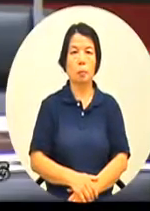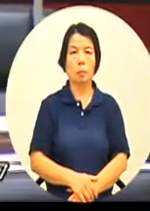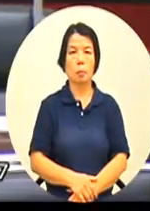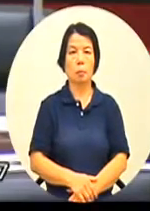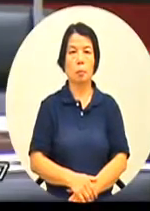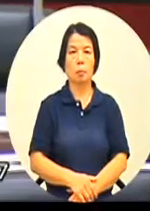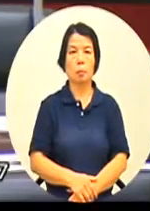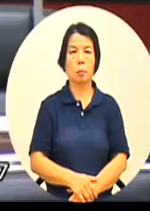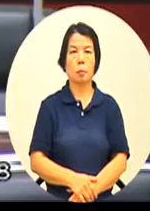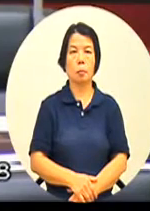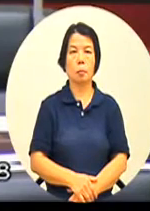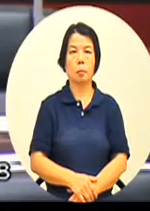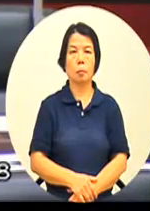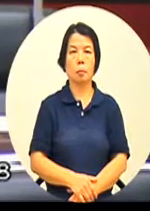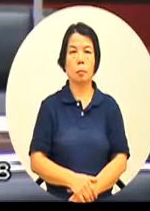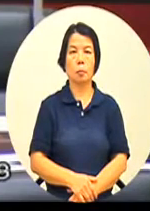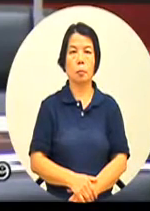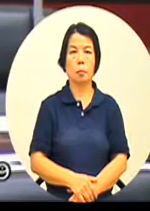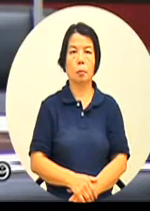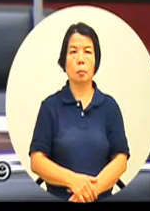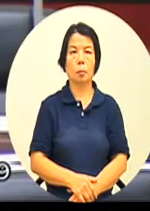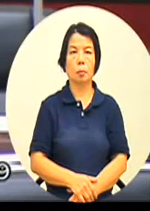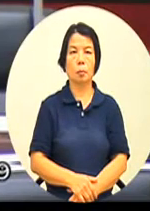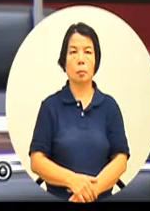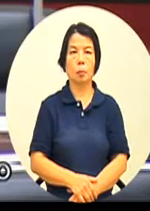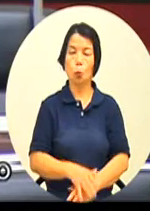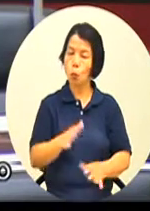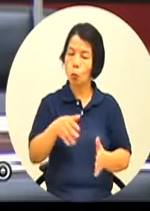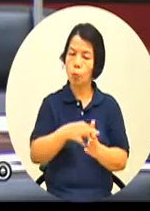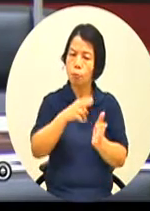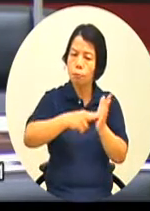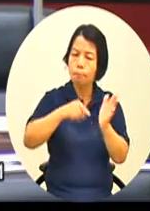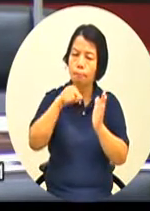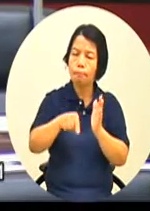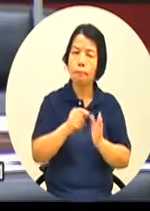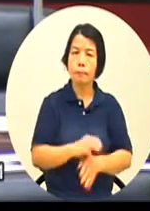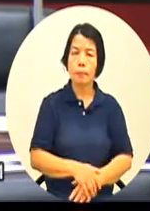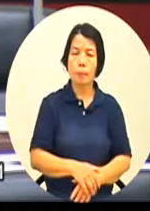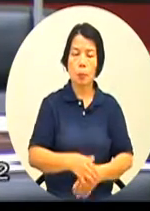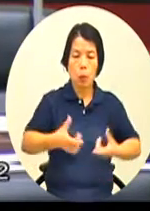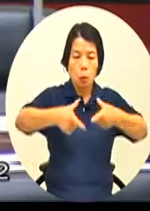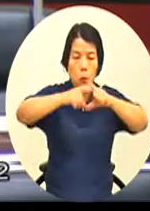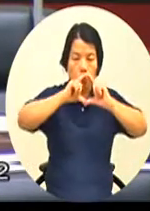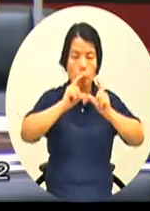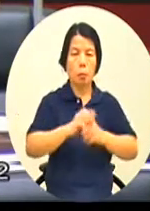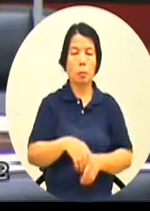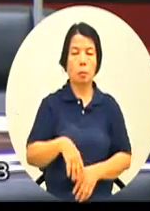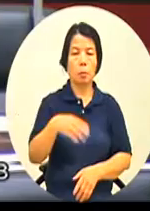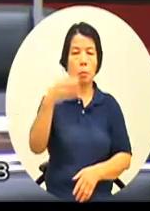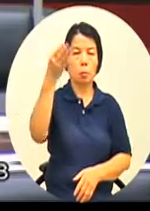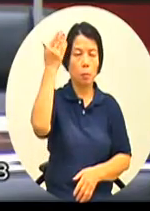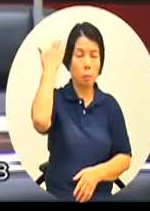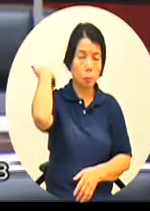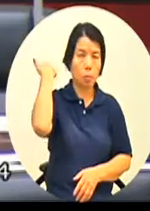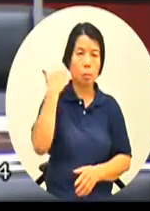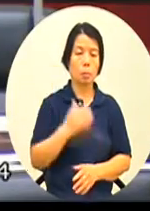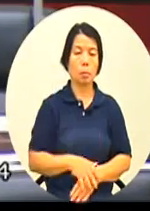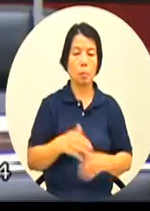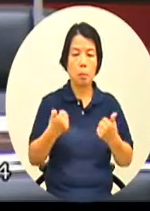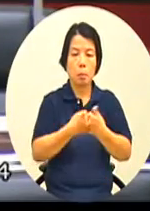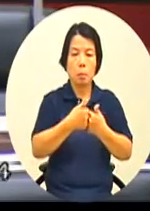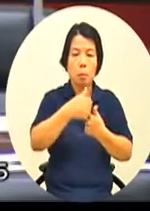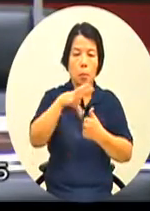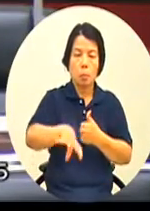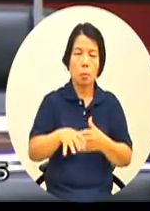坐。那我会谈到这个，就是回到我们原始开议会开议的